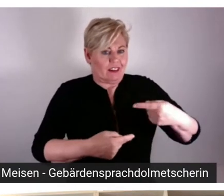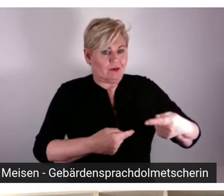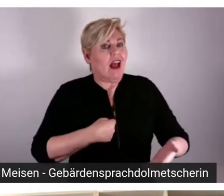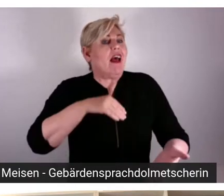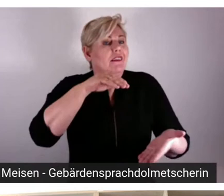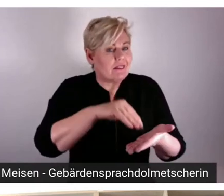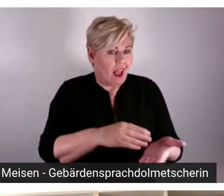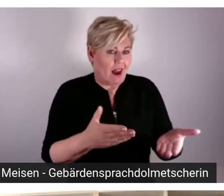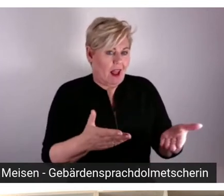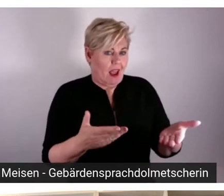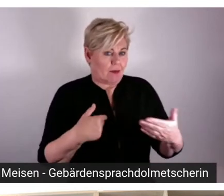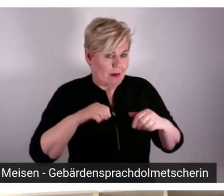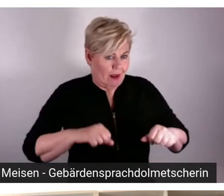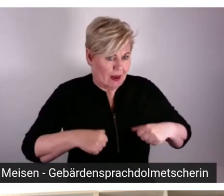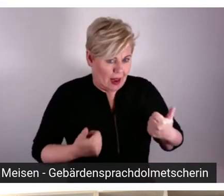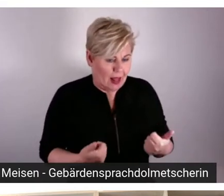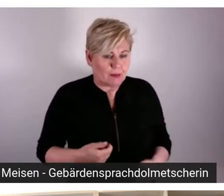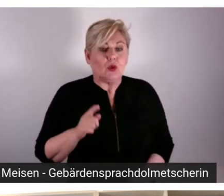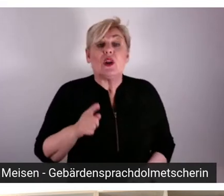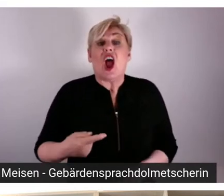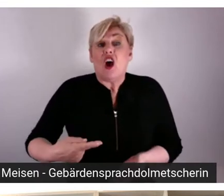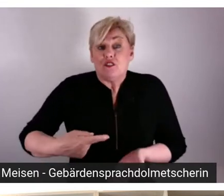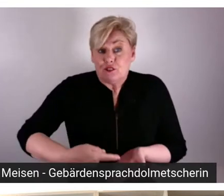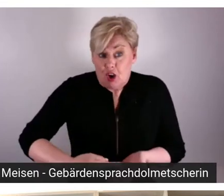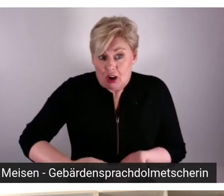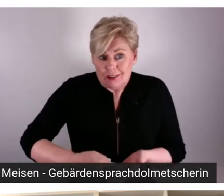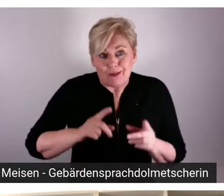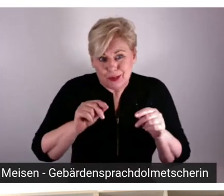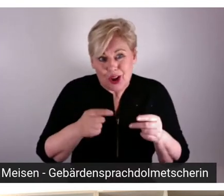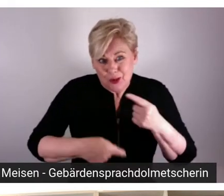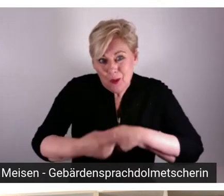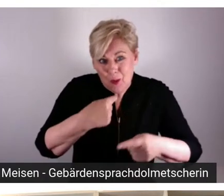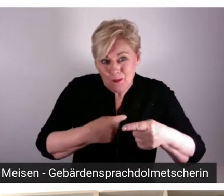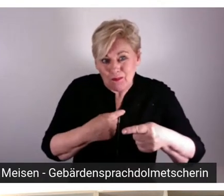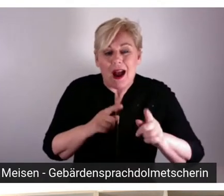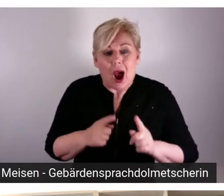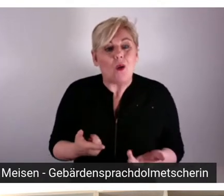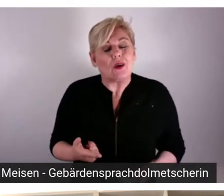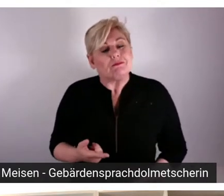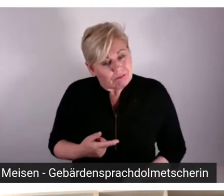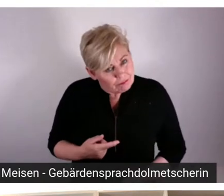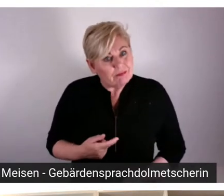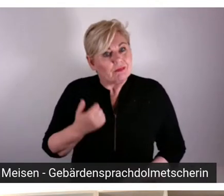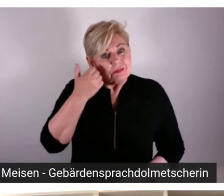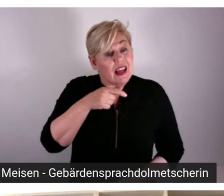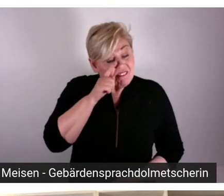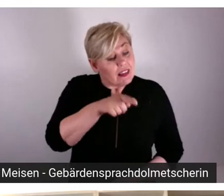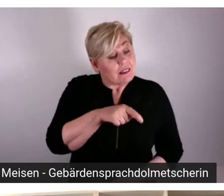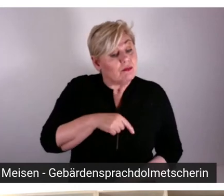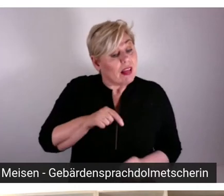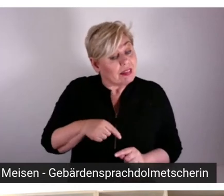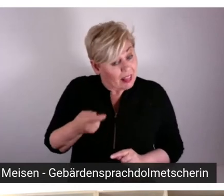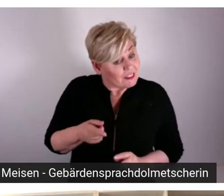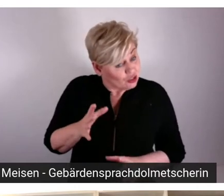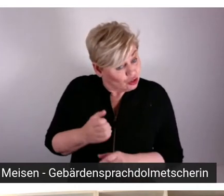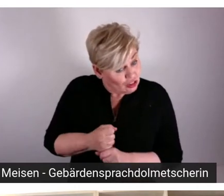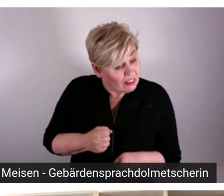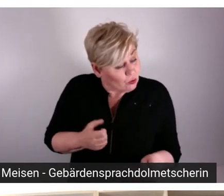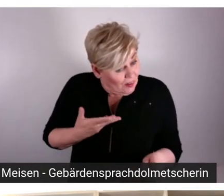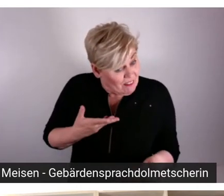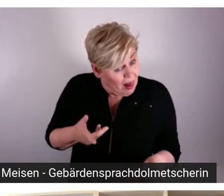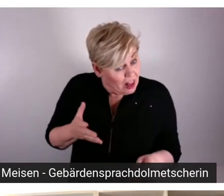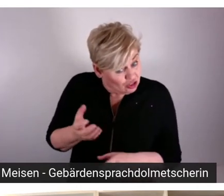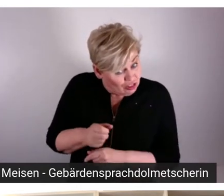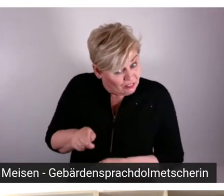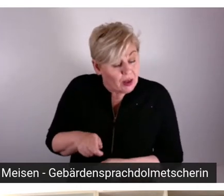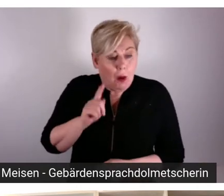und gestalten kann. Und fordern heißt dann eben auch eben zu sagen, hier, wenn du die nächste Stufe erreichen willst, dann